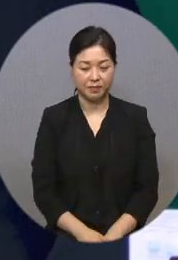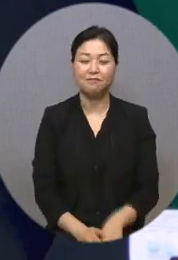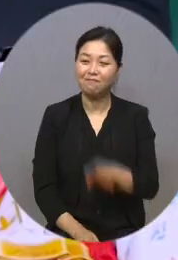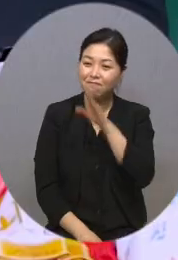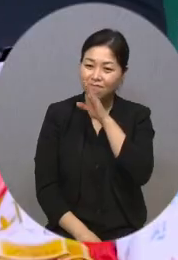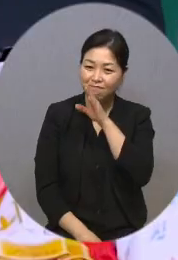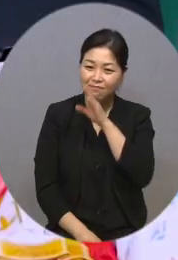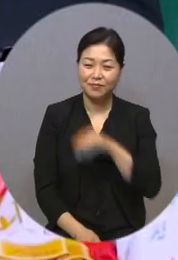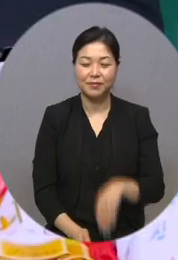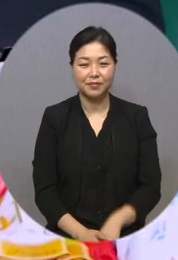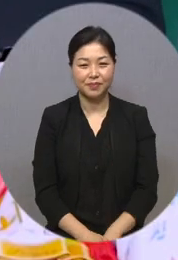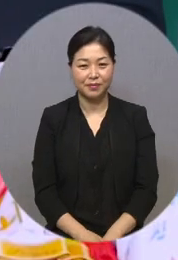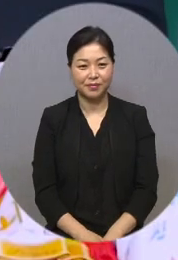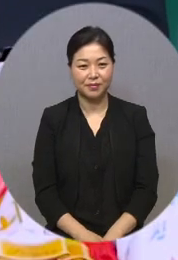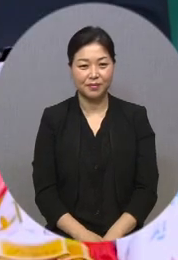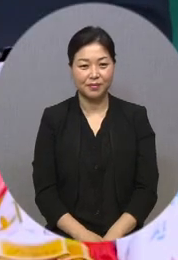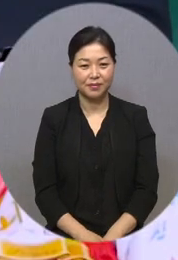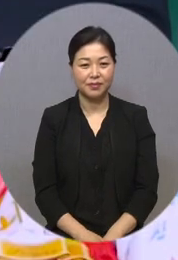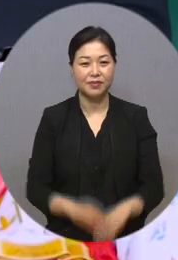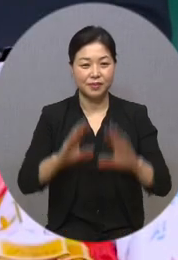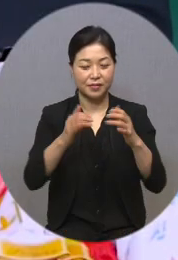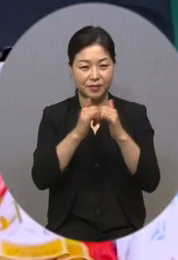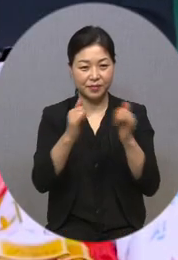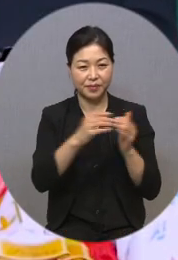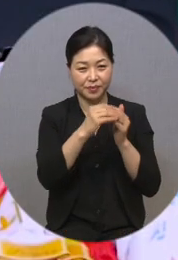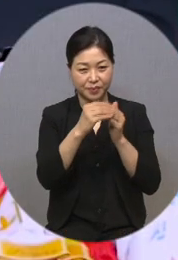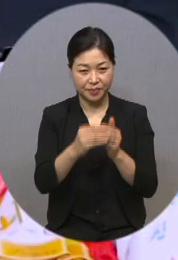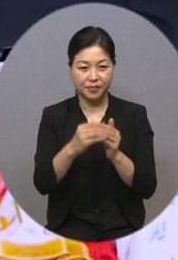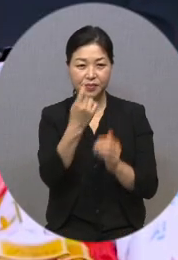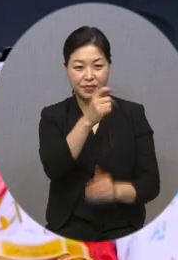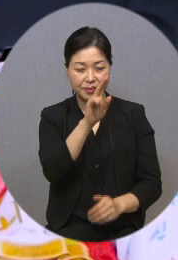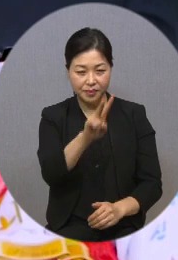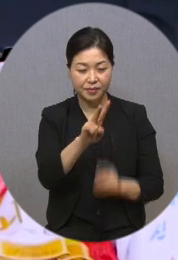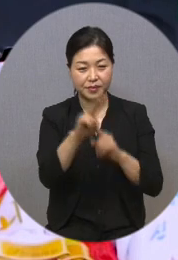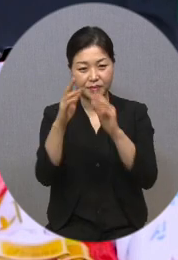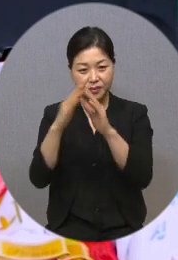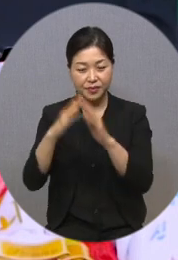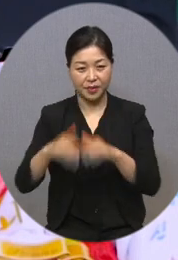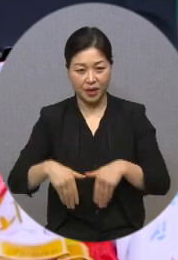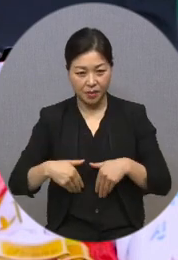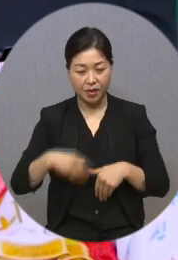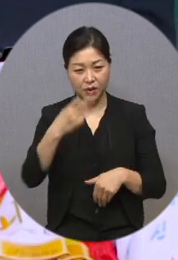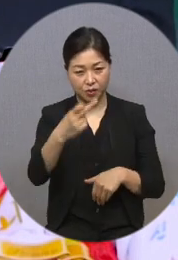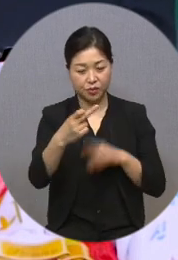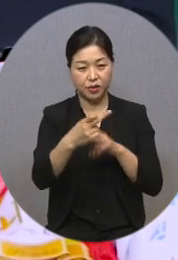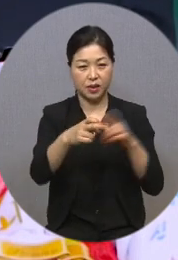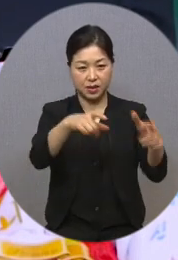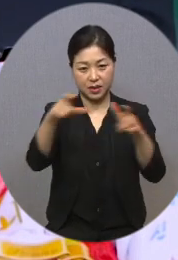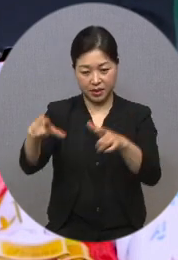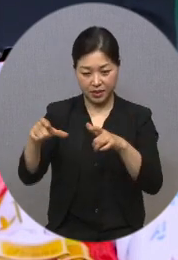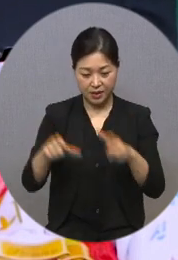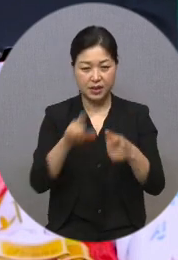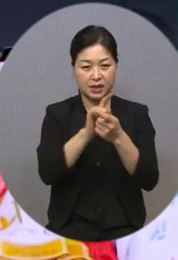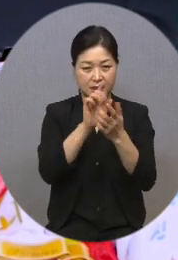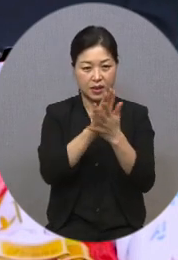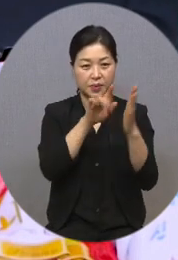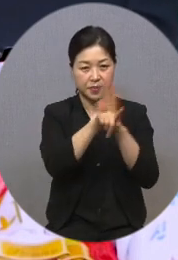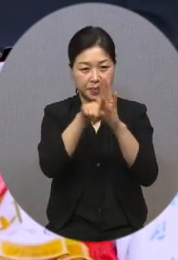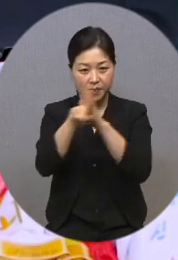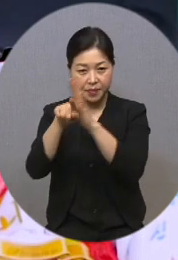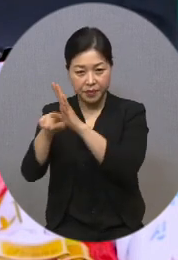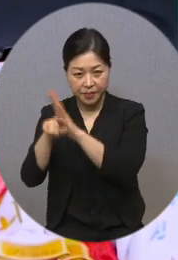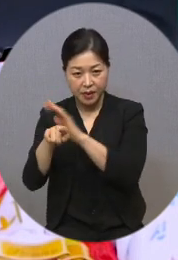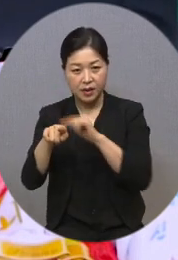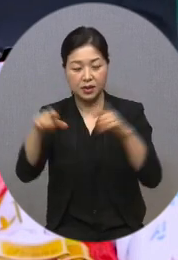맞습니다. 자 그렇다면 저희 국민안녕TV와 전라남도가 앞으로 이제 그 12개 시군을 직접 찾아다니면서